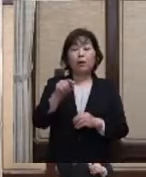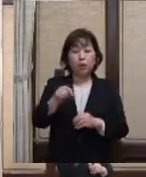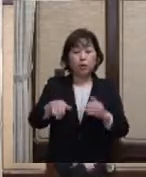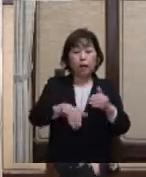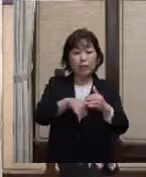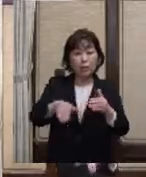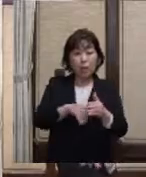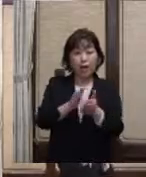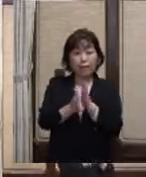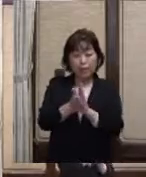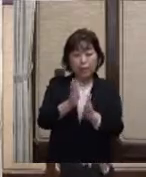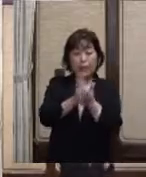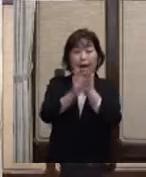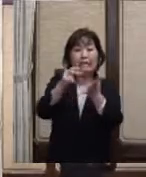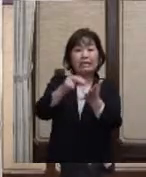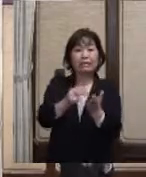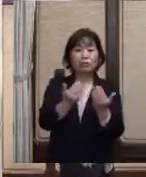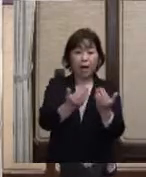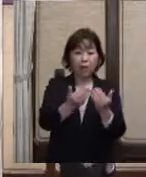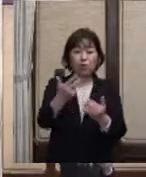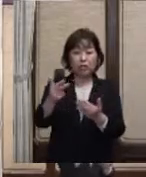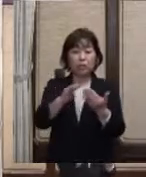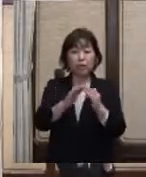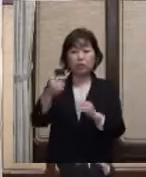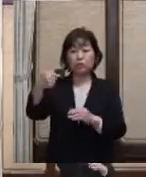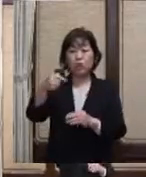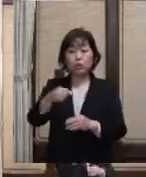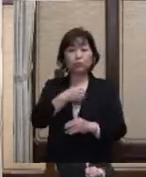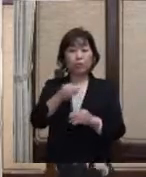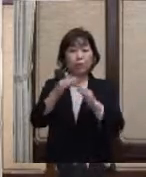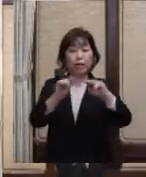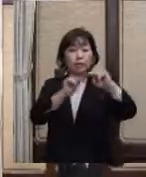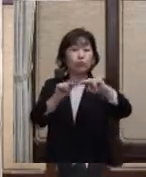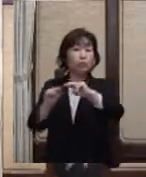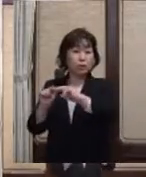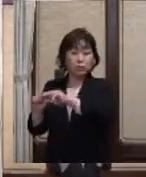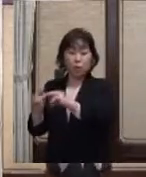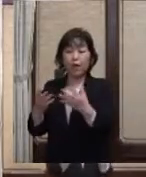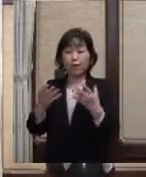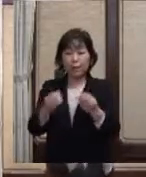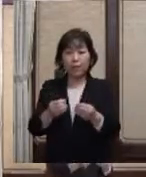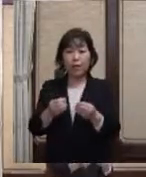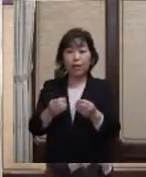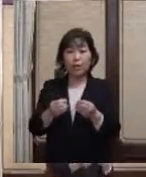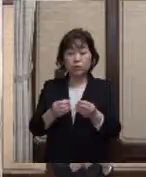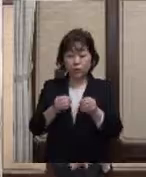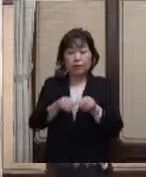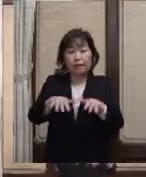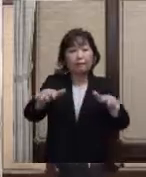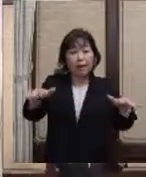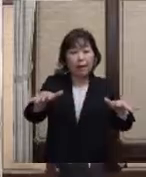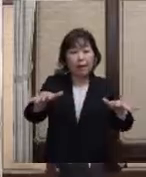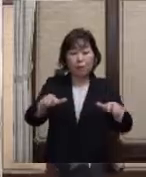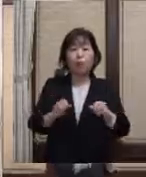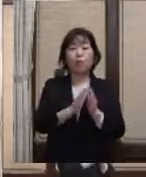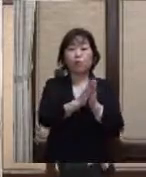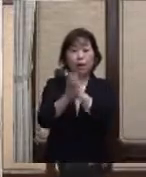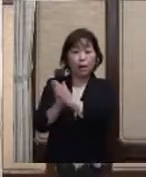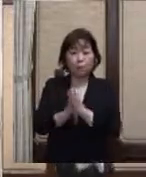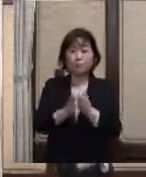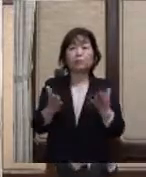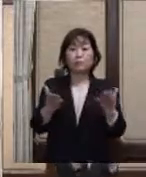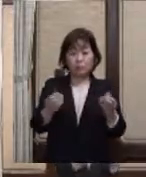内容を県立学校及び市庁教育委員会に通知して、その徹底を図るよう要請をしたところでございます